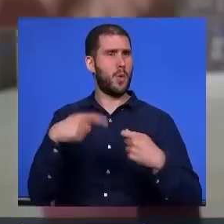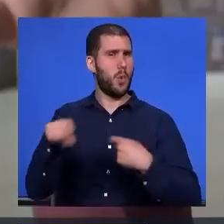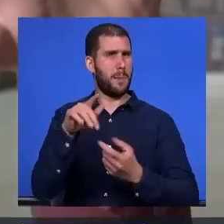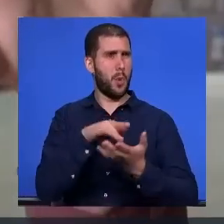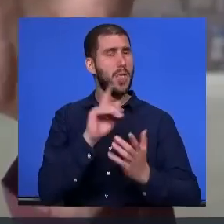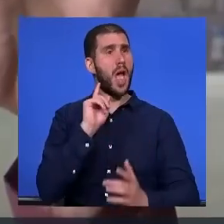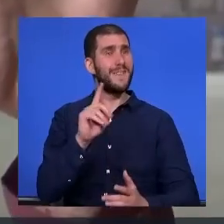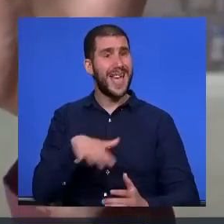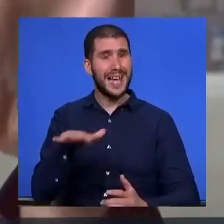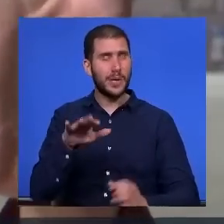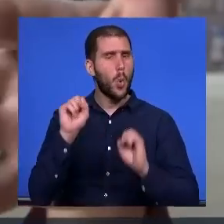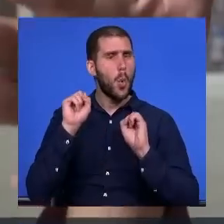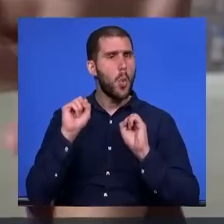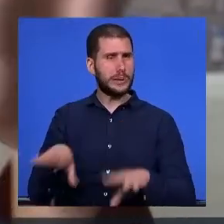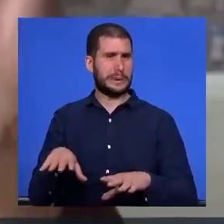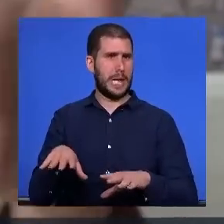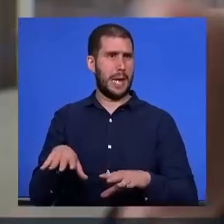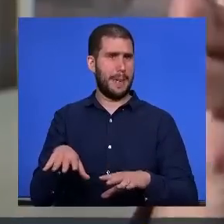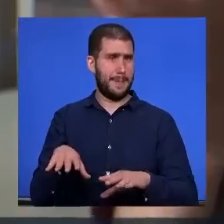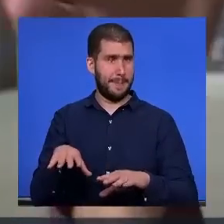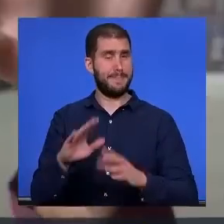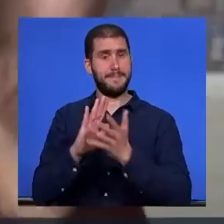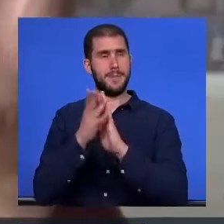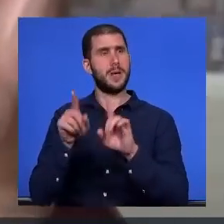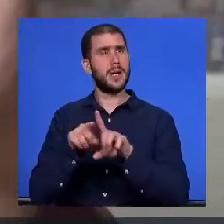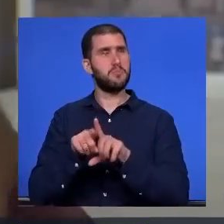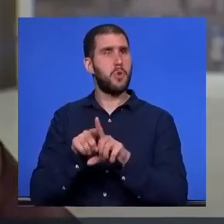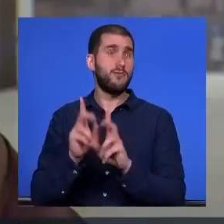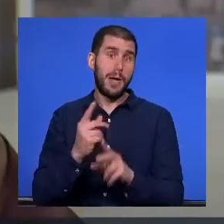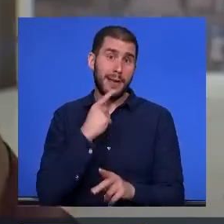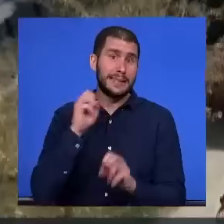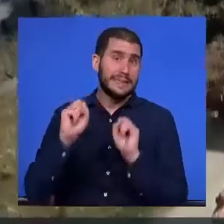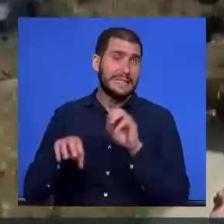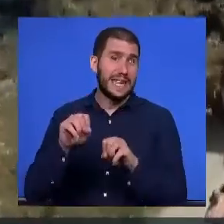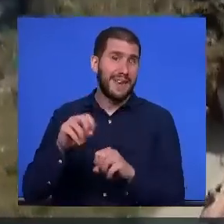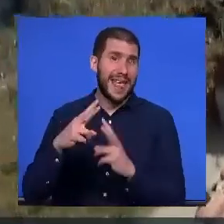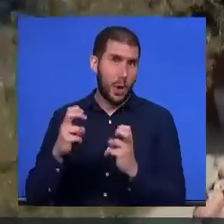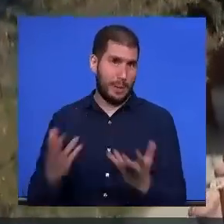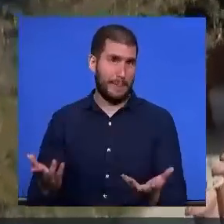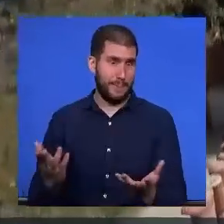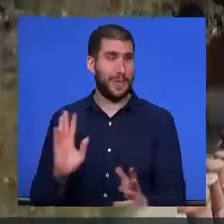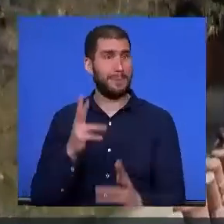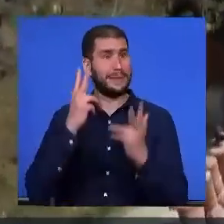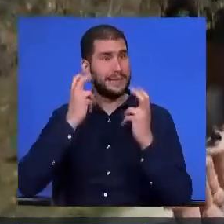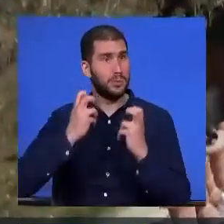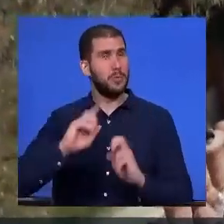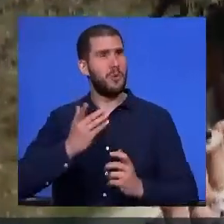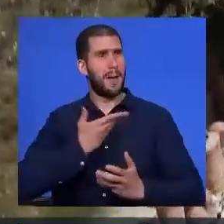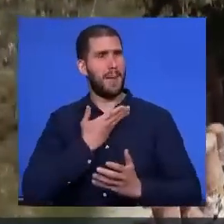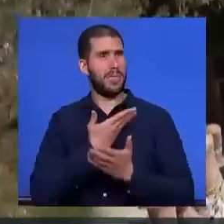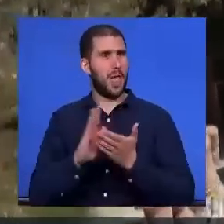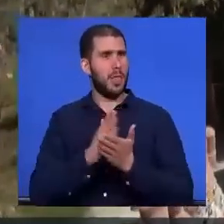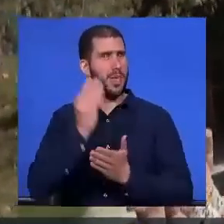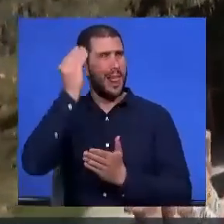אבל האזור הזה הוזנח ונהיה בעצם איזשהו, אפשר להגיד, פח השפעה עירוני. ואם ציפינו שמקבלי ההחלטות ילמדו